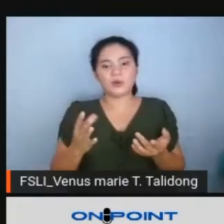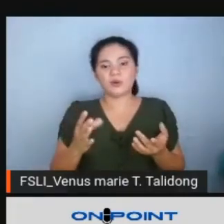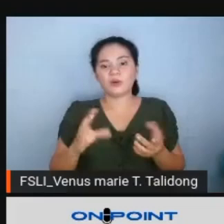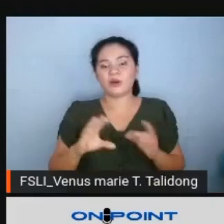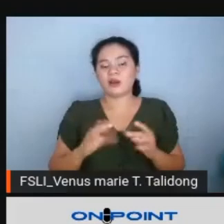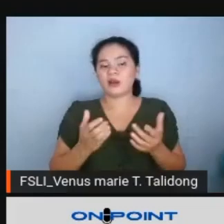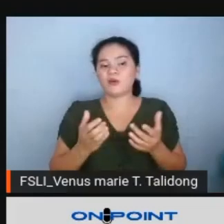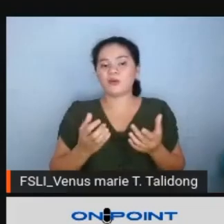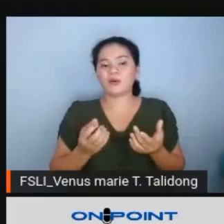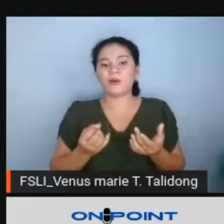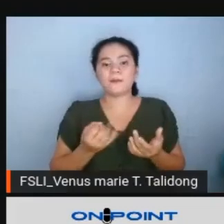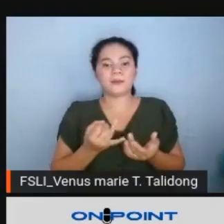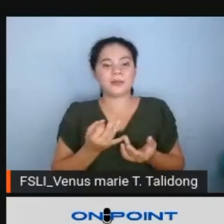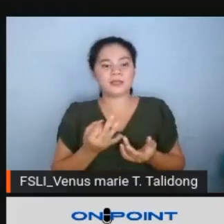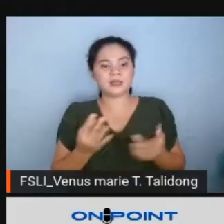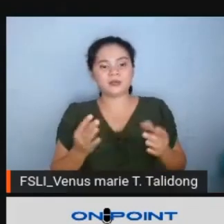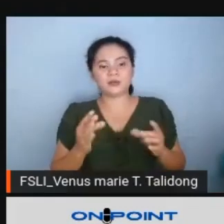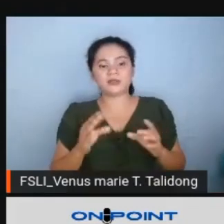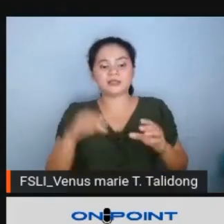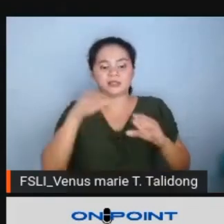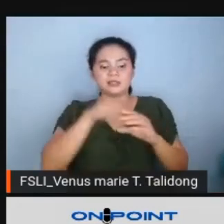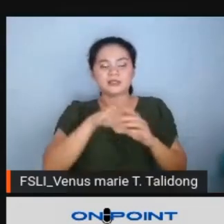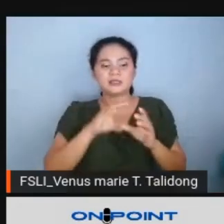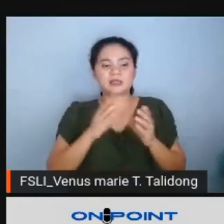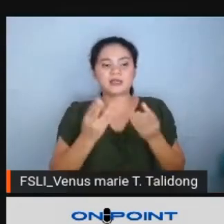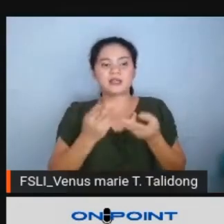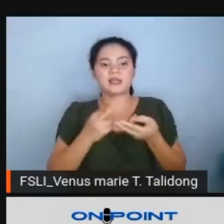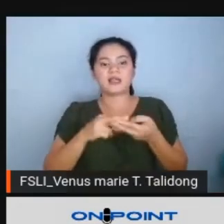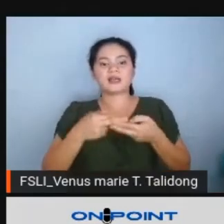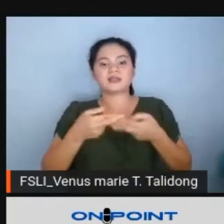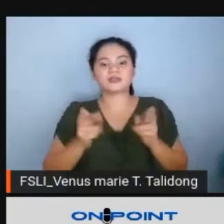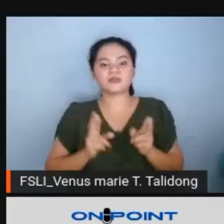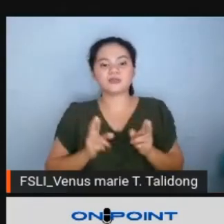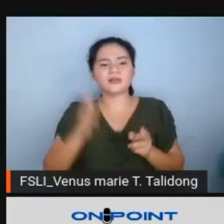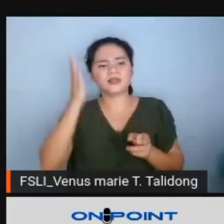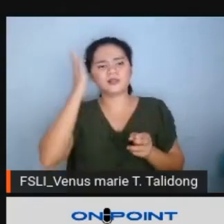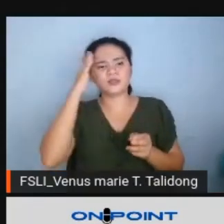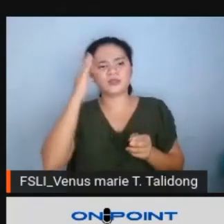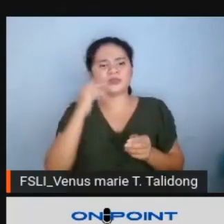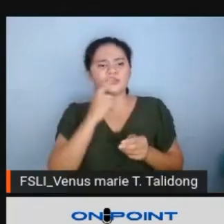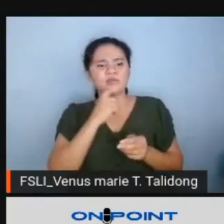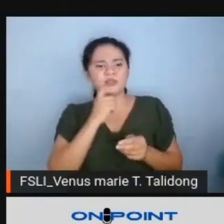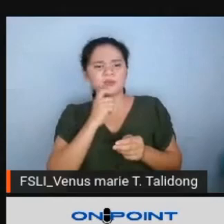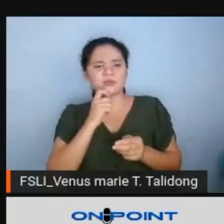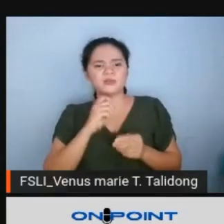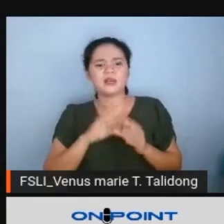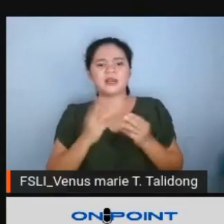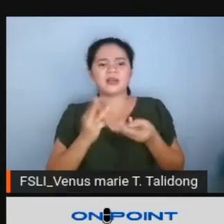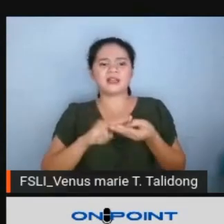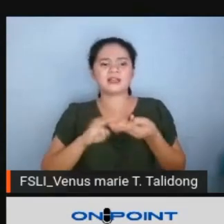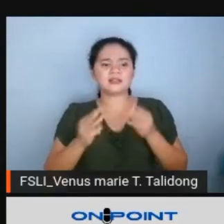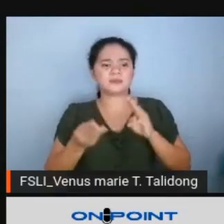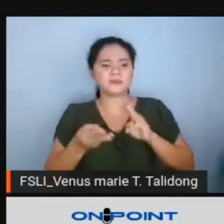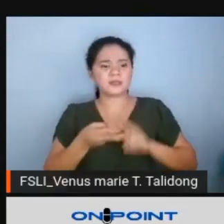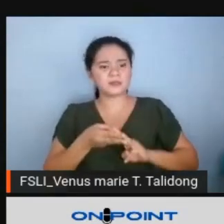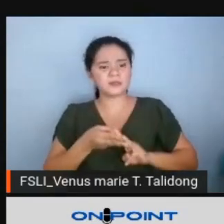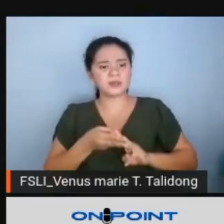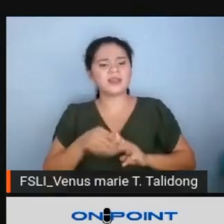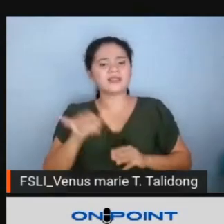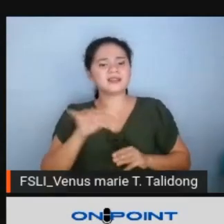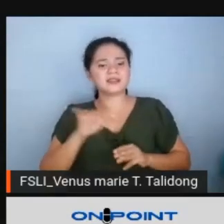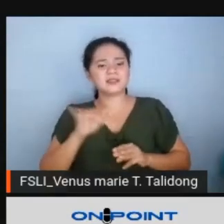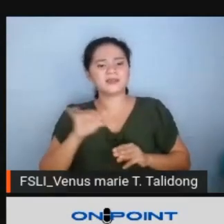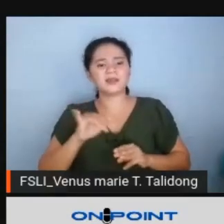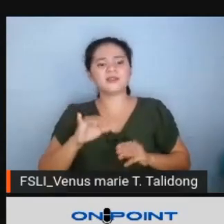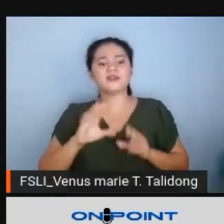you are assured na kung sino yung classmates mo nung first year, most probably, yun yung magiging classmates mo nung fourth year. So, alam